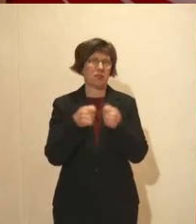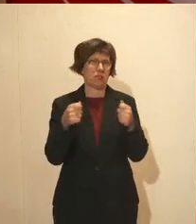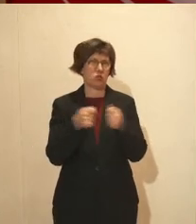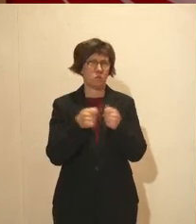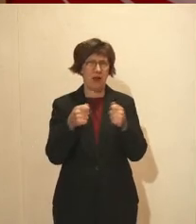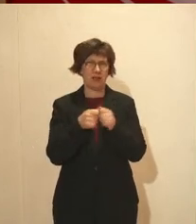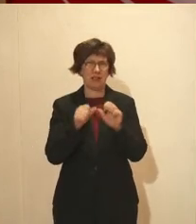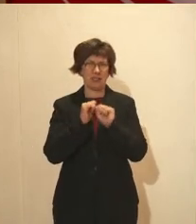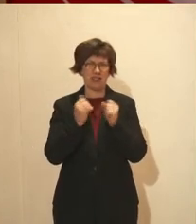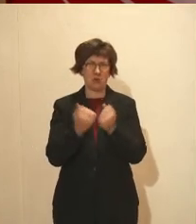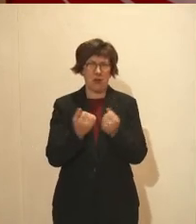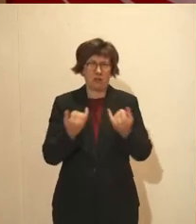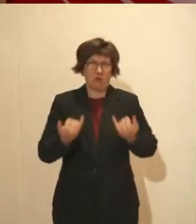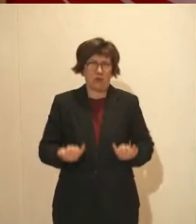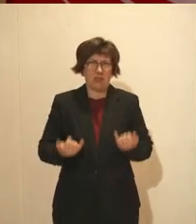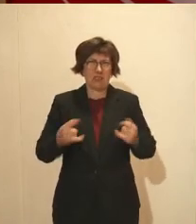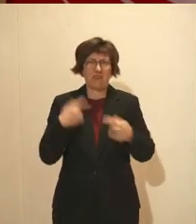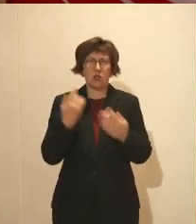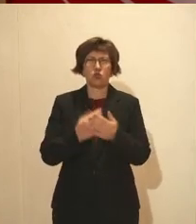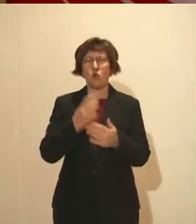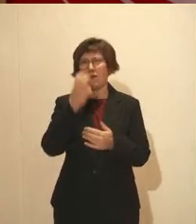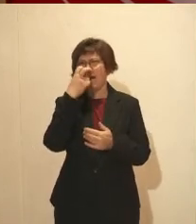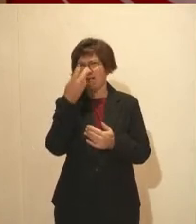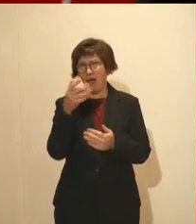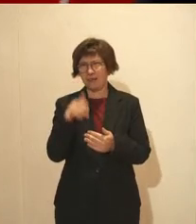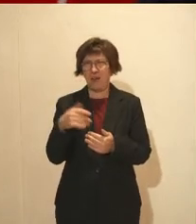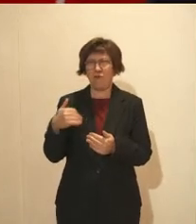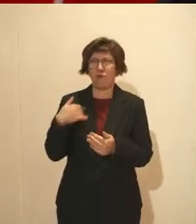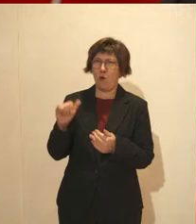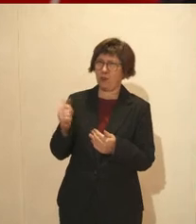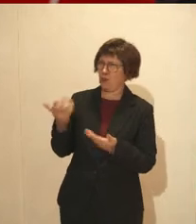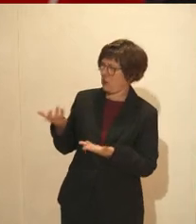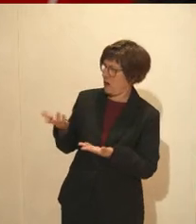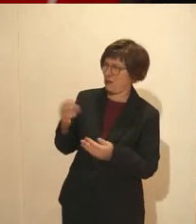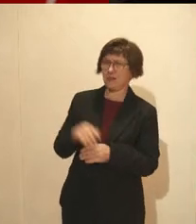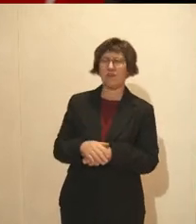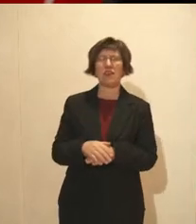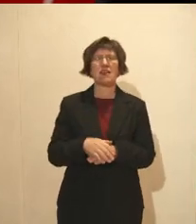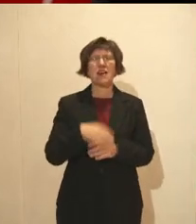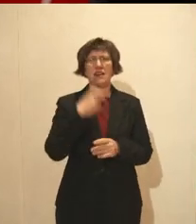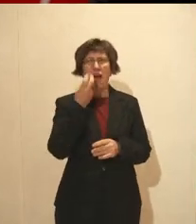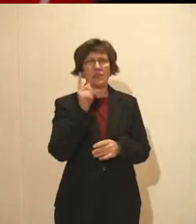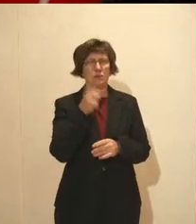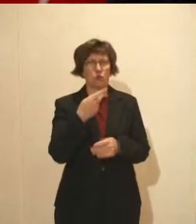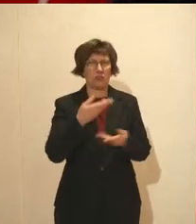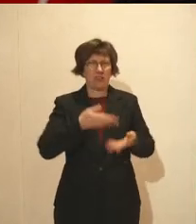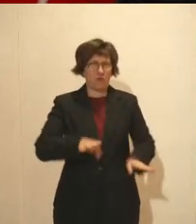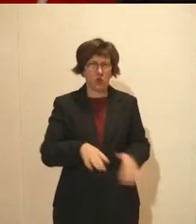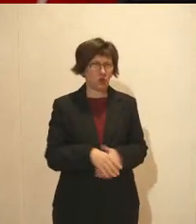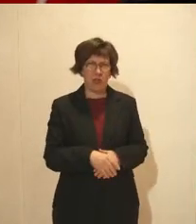die wir haben und wir haben schon unseren gast auch da freuen wir uns natürlich ganz besonders diesen gast wo sich ja nicht mehr vorstellen aber natürlich